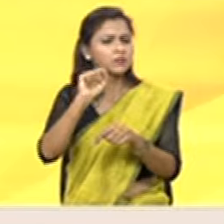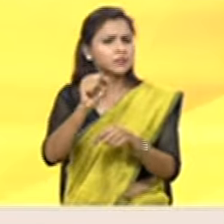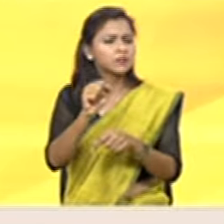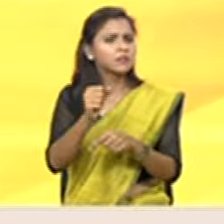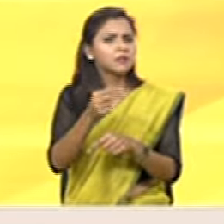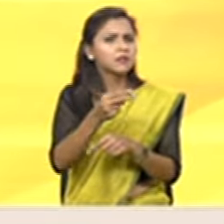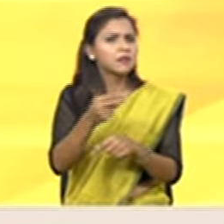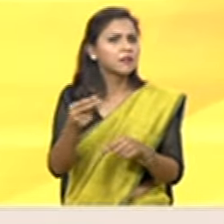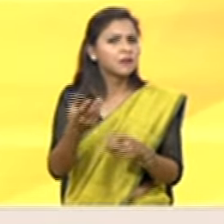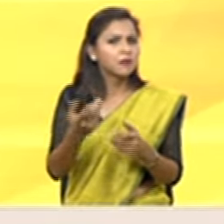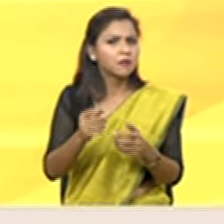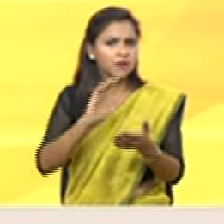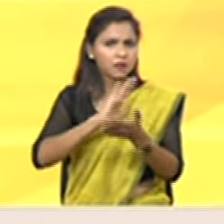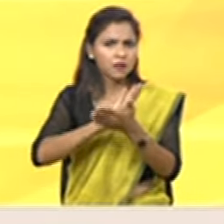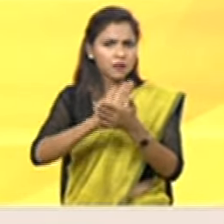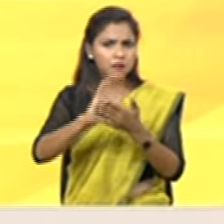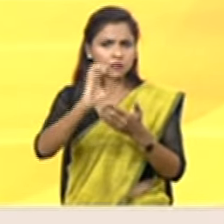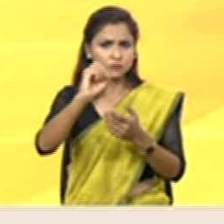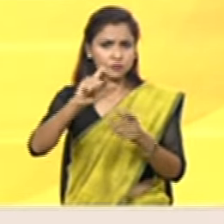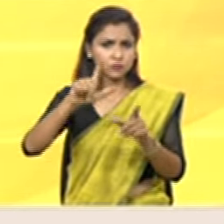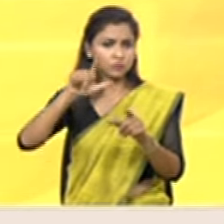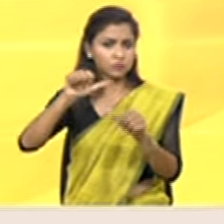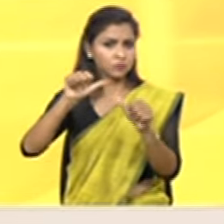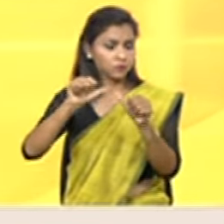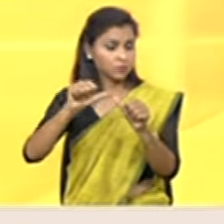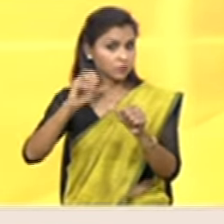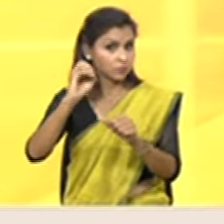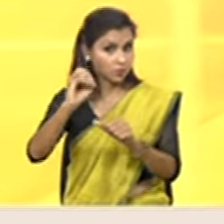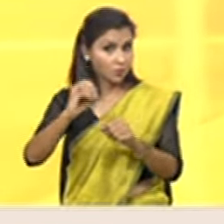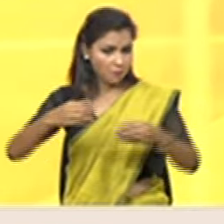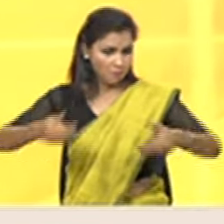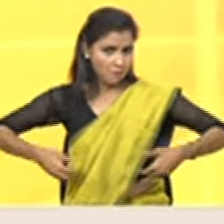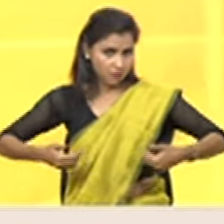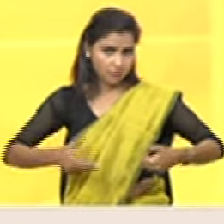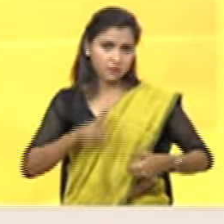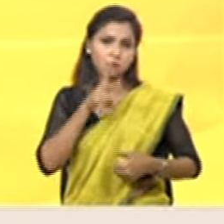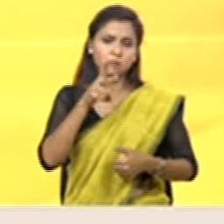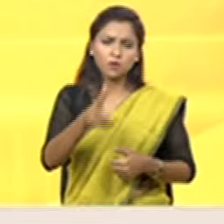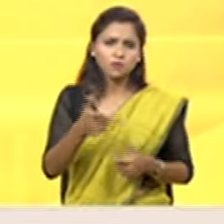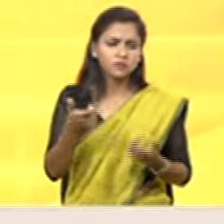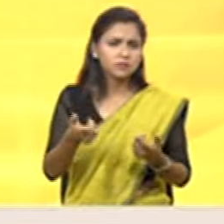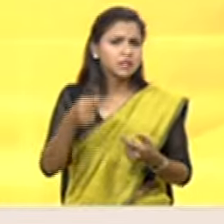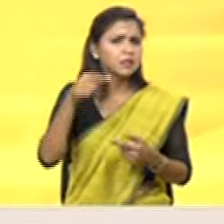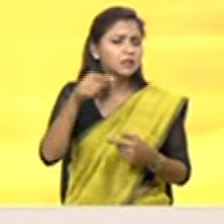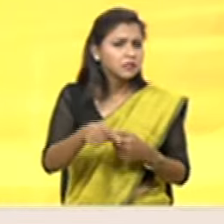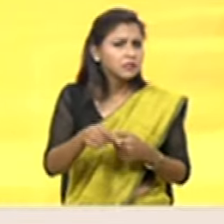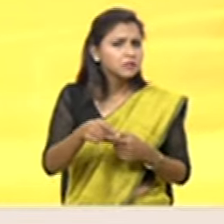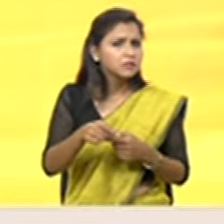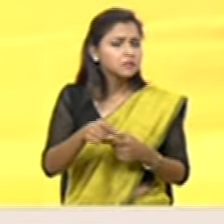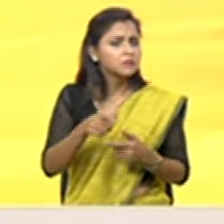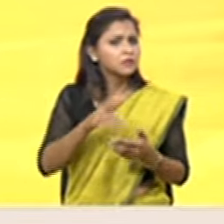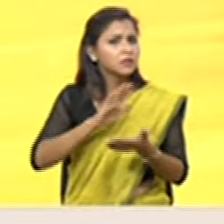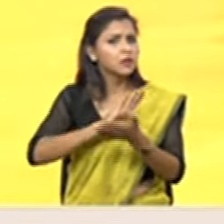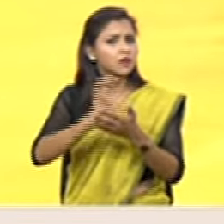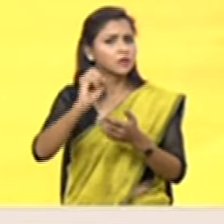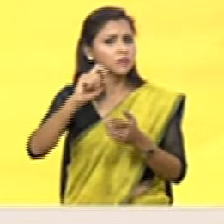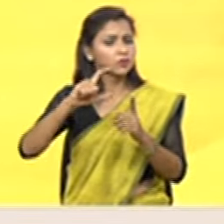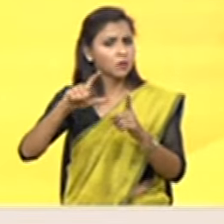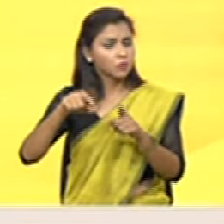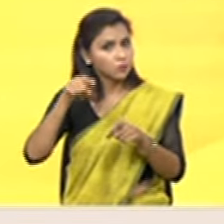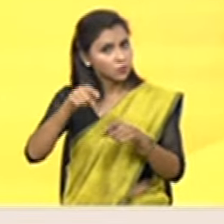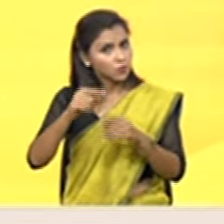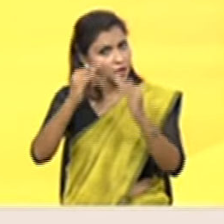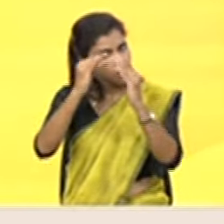यहां होलो बंदर कहा जाता है लो गिवंस ने इस गांव में ही अपना